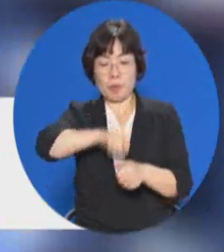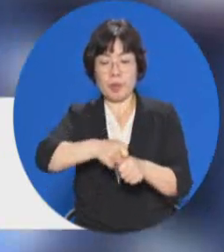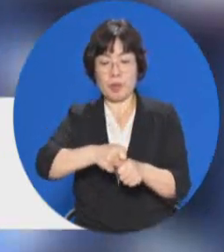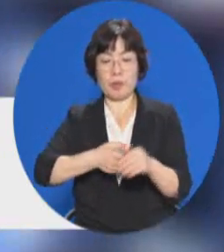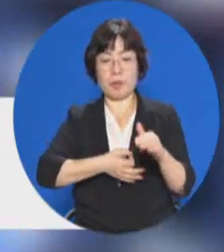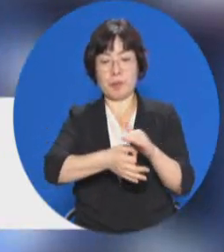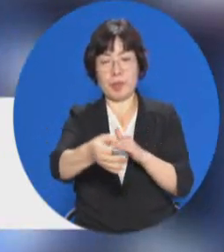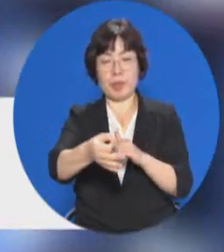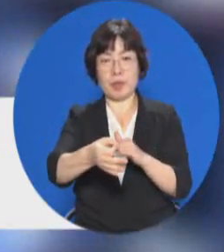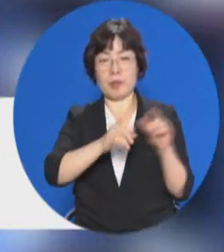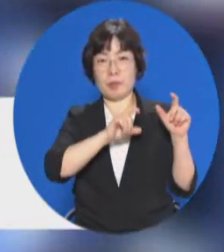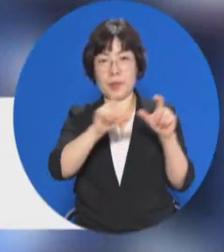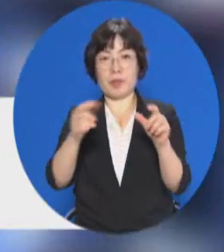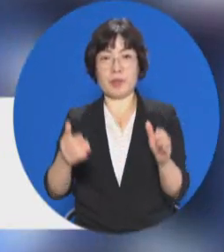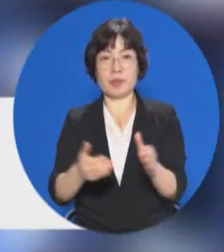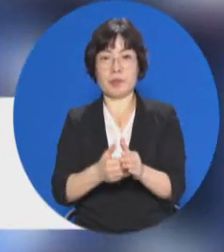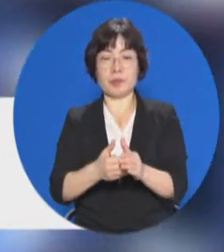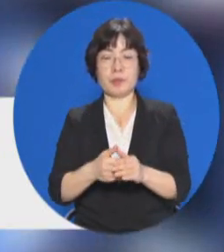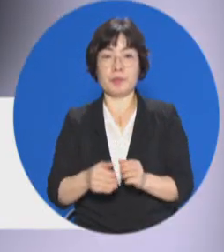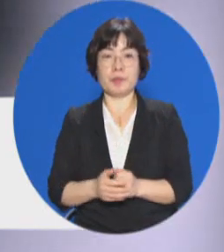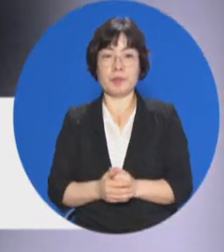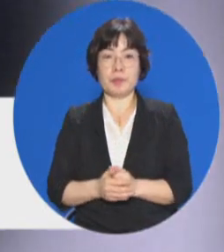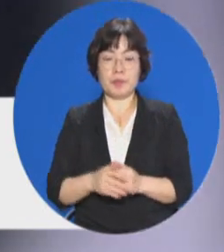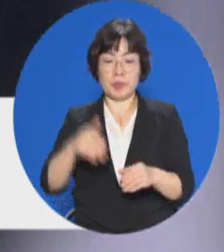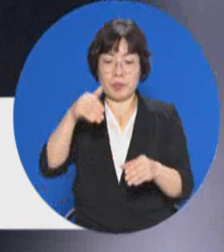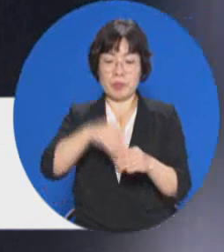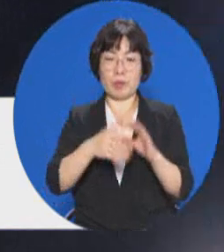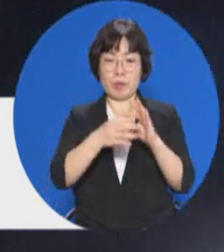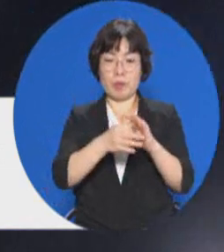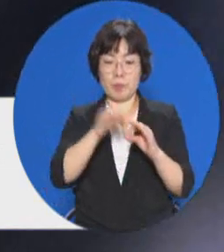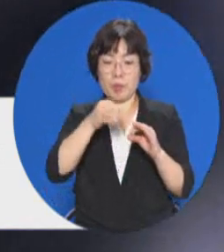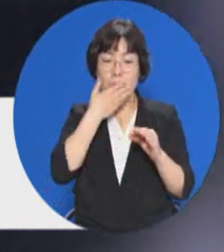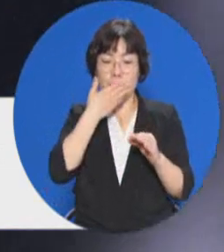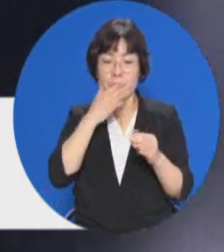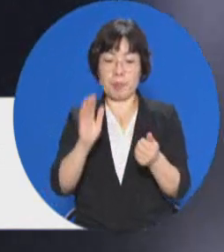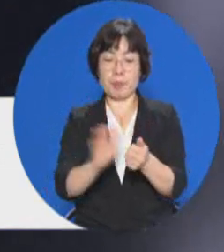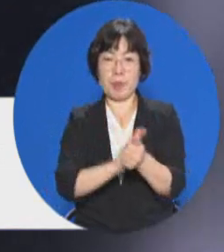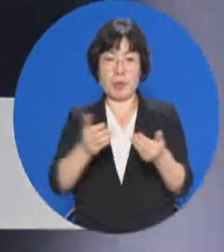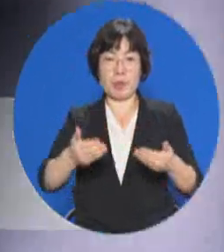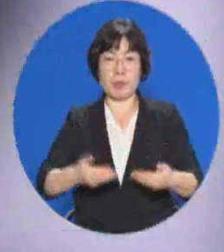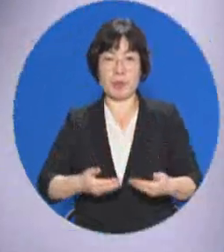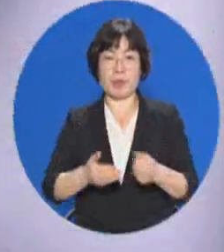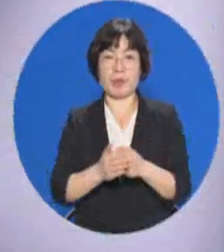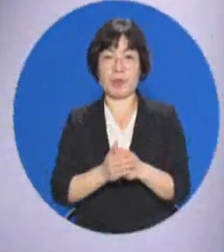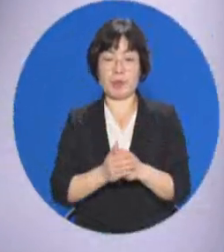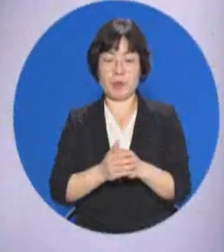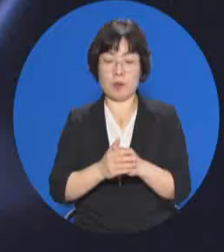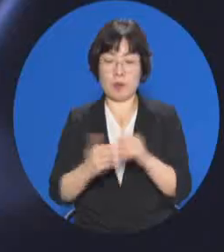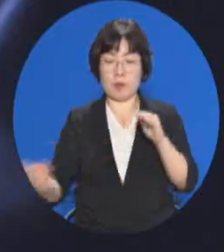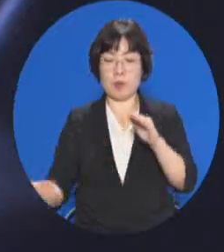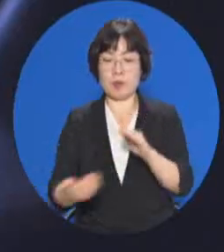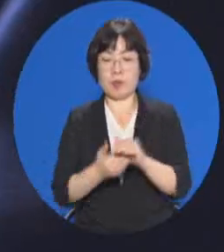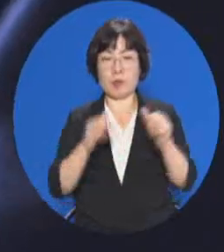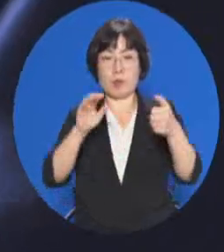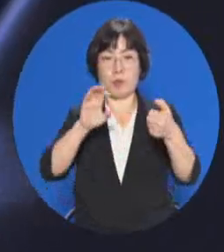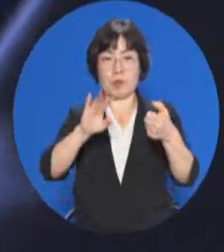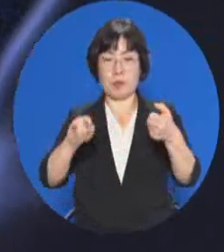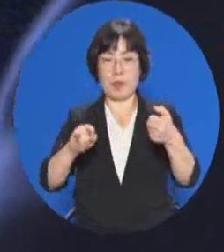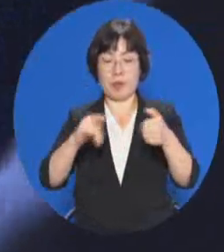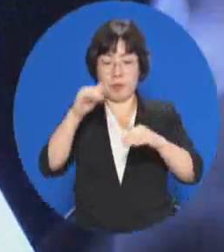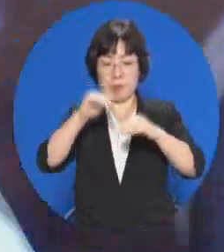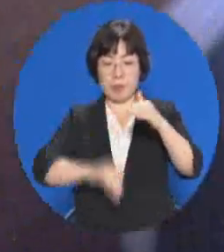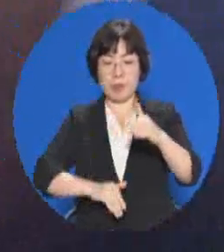부과했다고 밝혔습니다. 선관위는 선거와 관련해 금품이나 음식물을 제공받을 경우 최대 50배 이하의